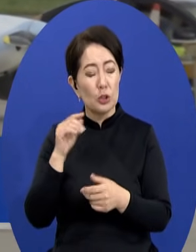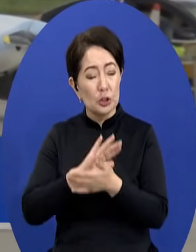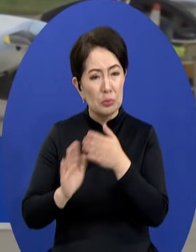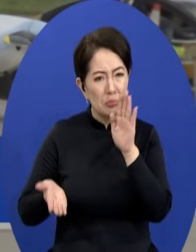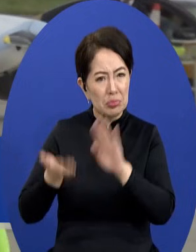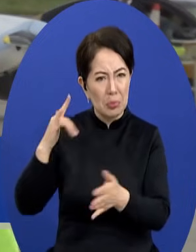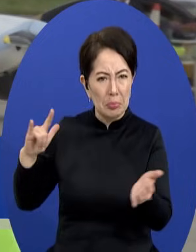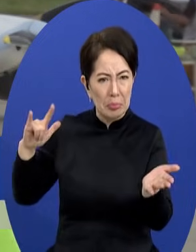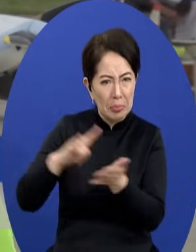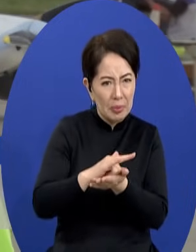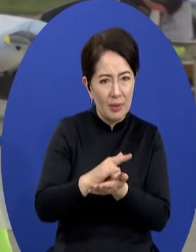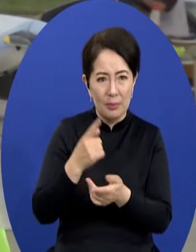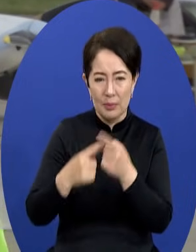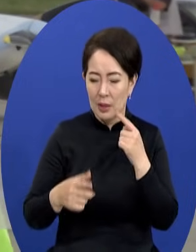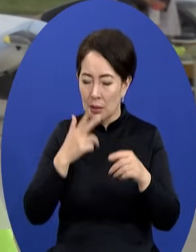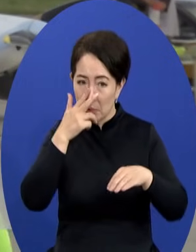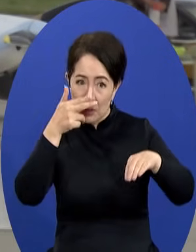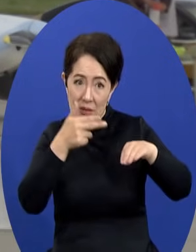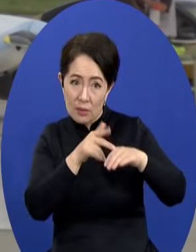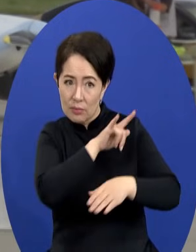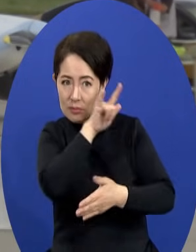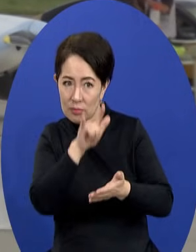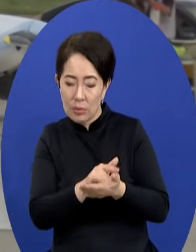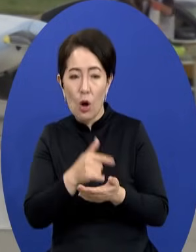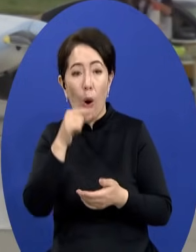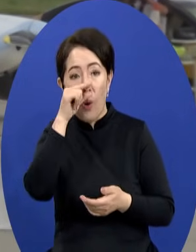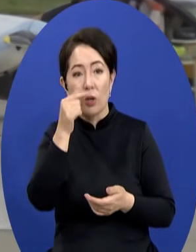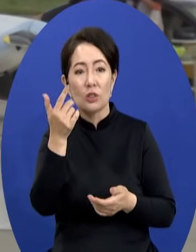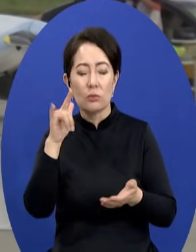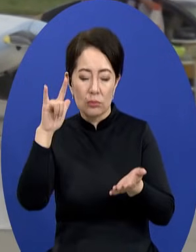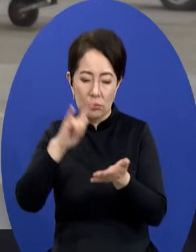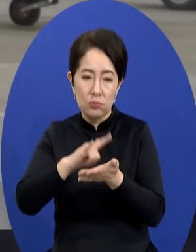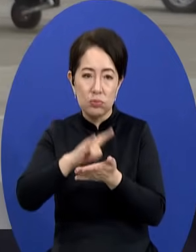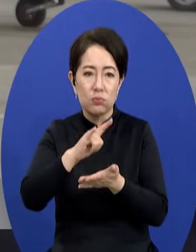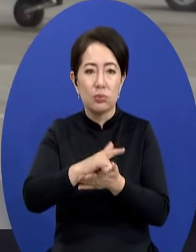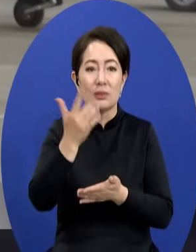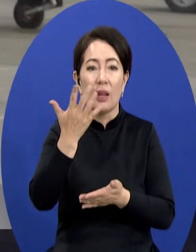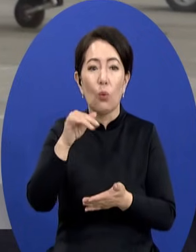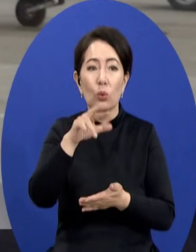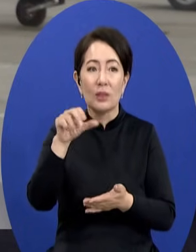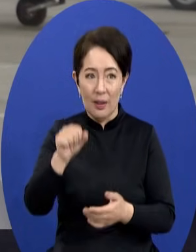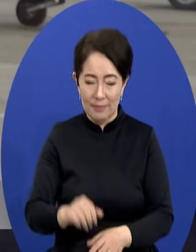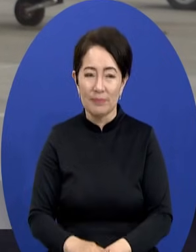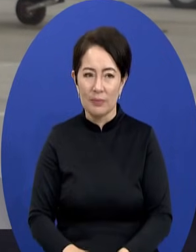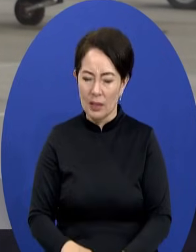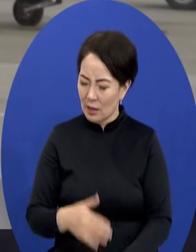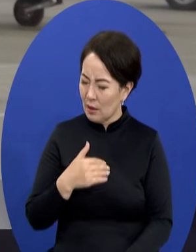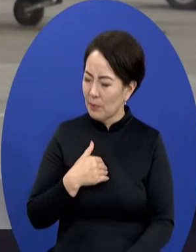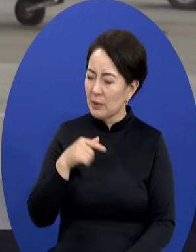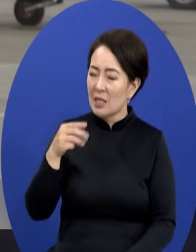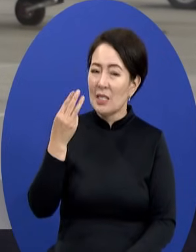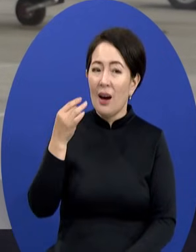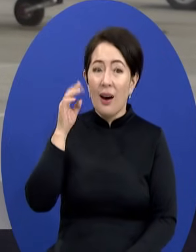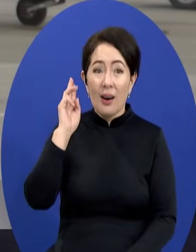байлаа. Бид түлшээ цэнгэлэх гэж Оросд бол 5 удаагийн зогсолт хийсэн байгаа. We are very excited that Shark агарын